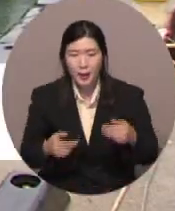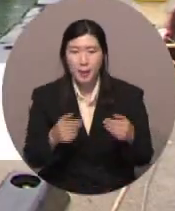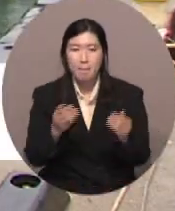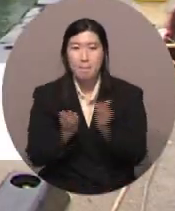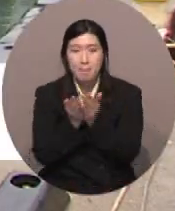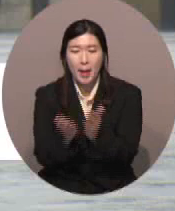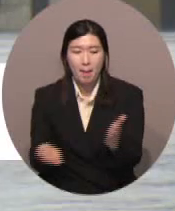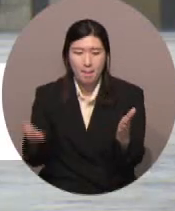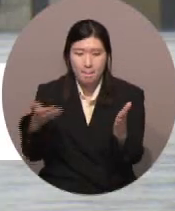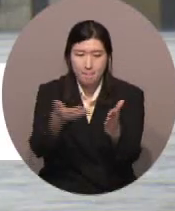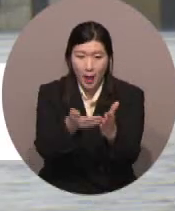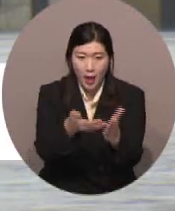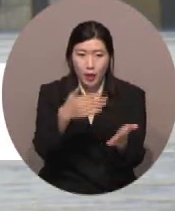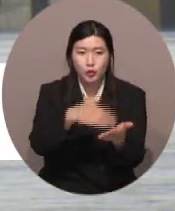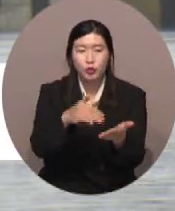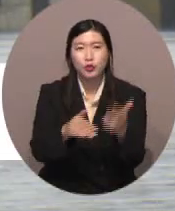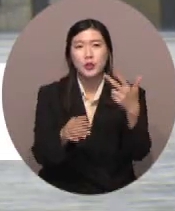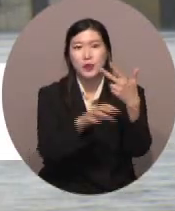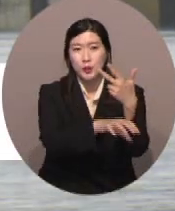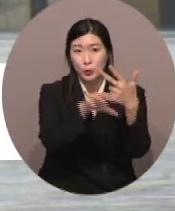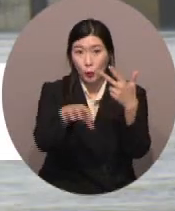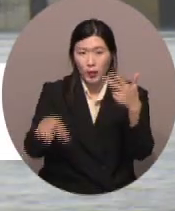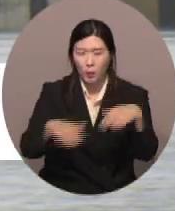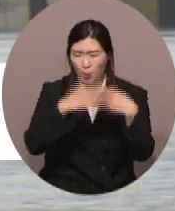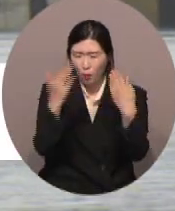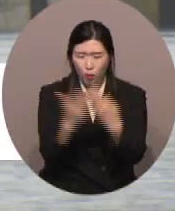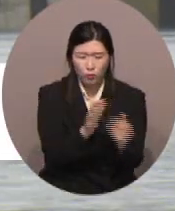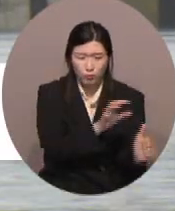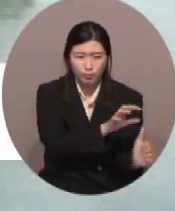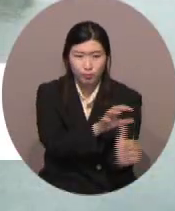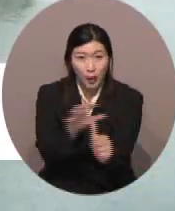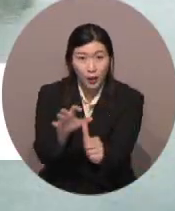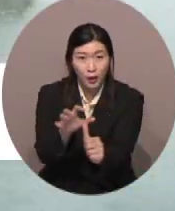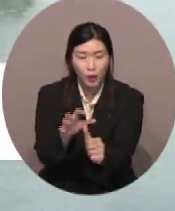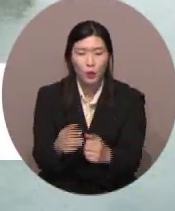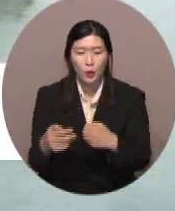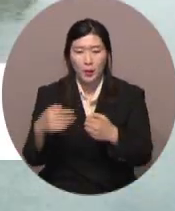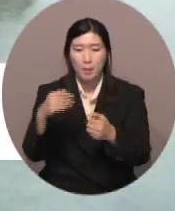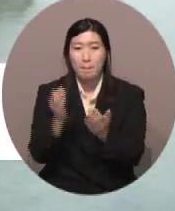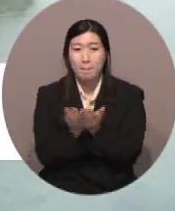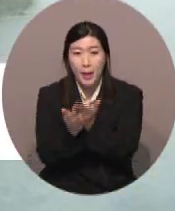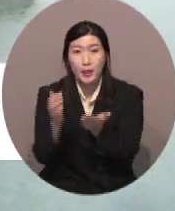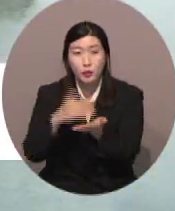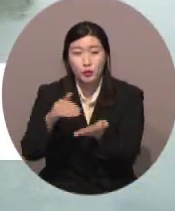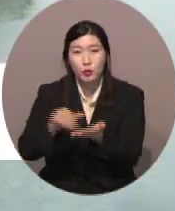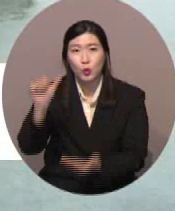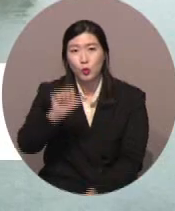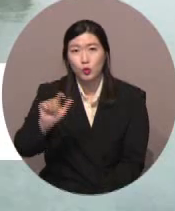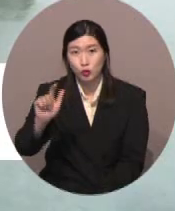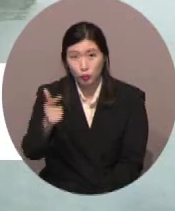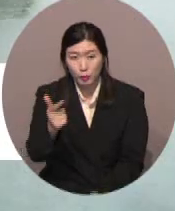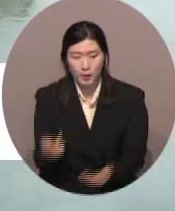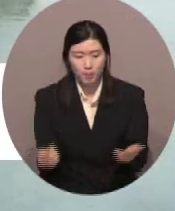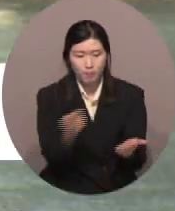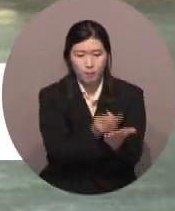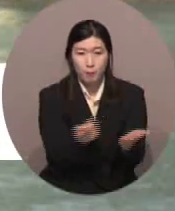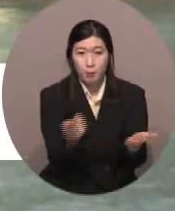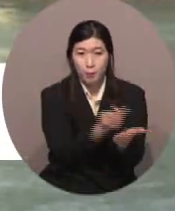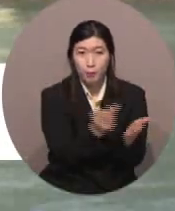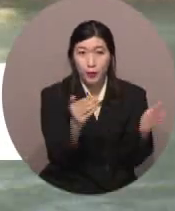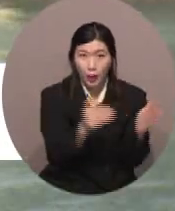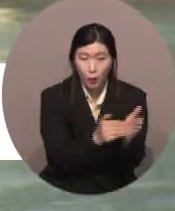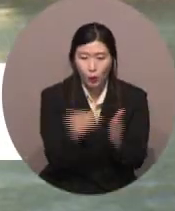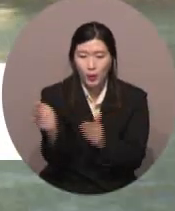여객선 7개 항로가 모두 통제된 가운데 도내 항포구에서 어선 5,600여 척이 피항했고